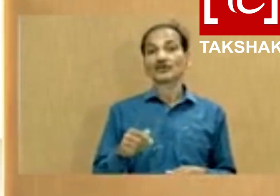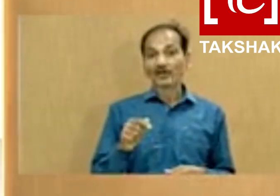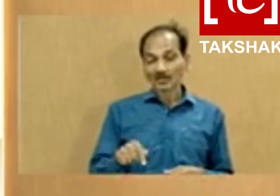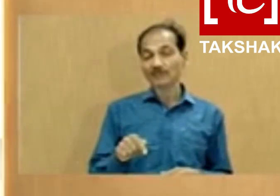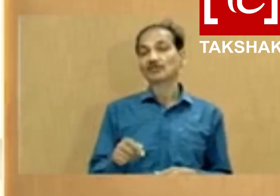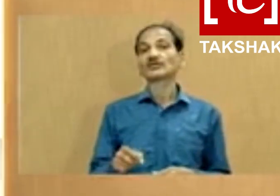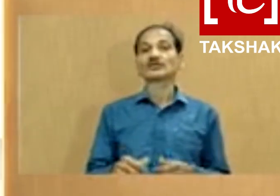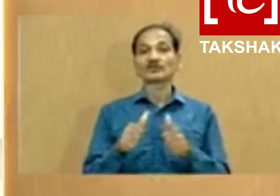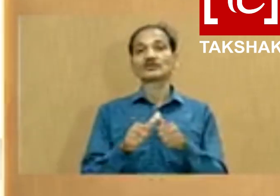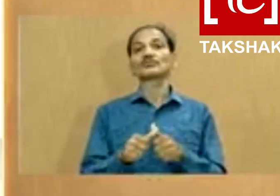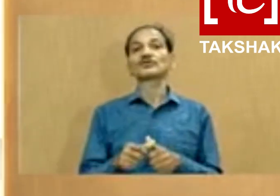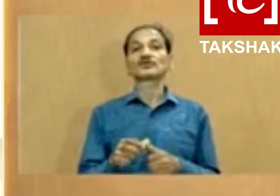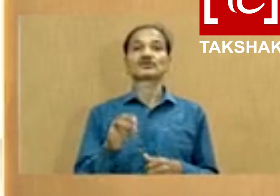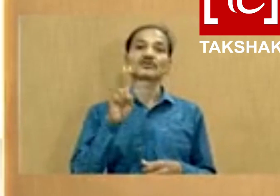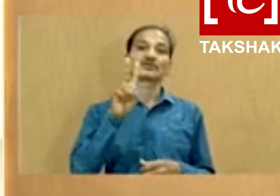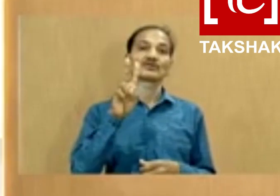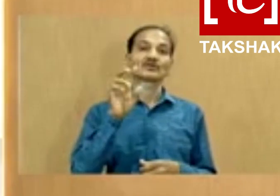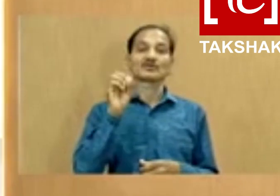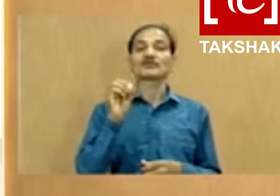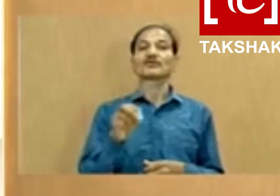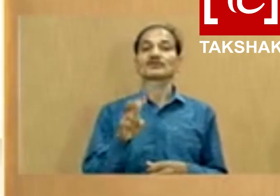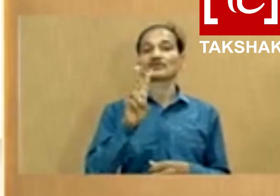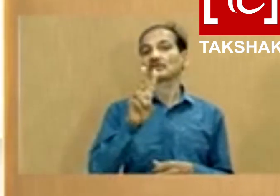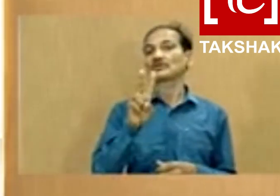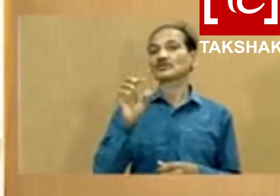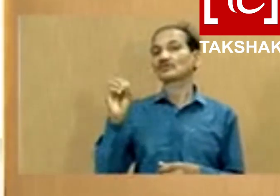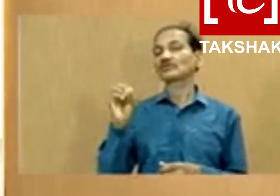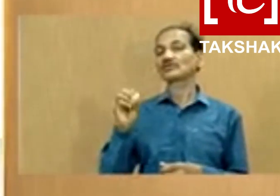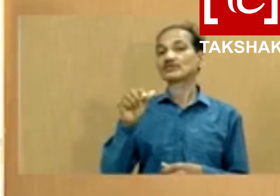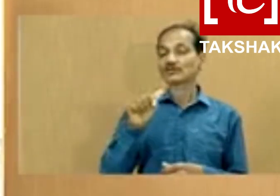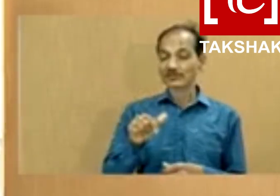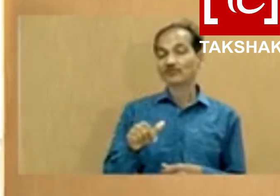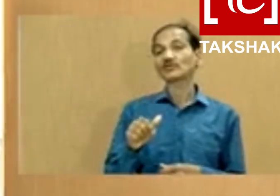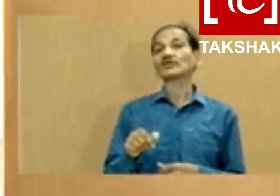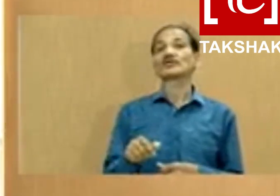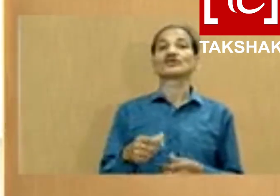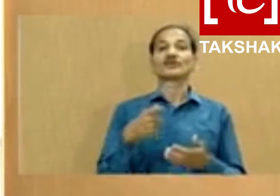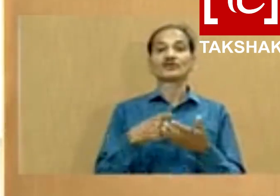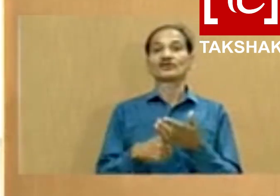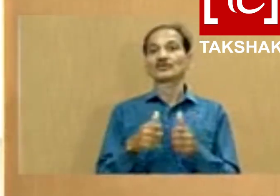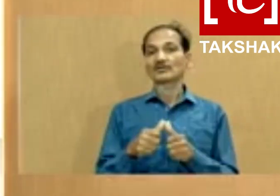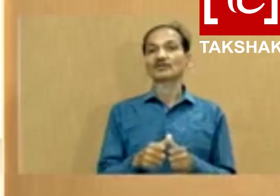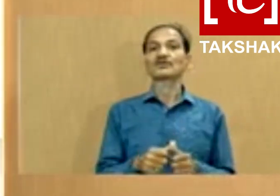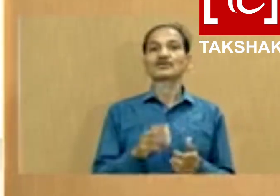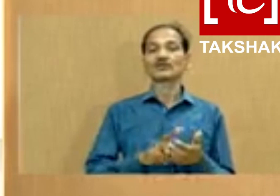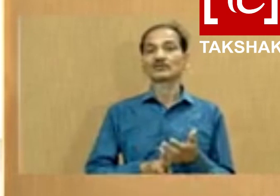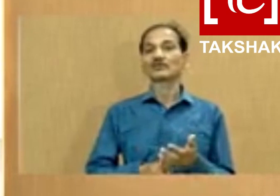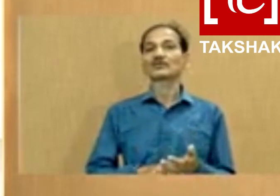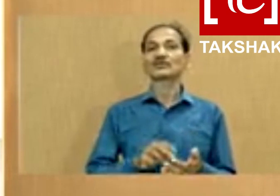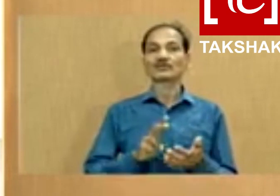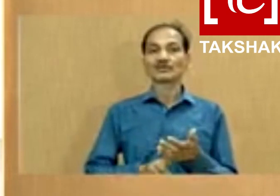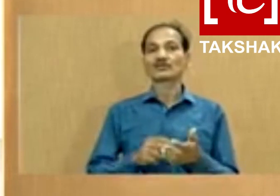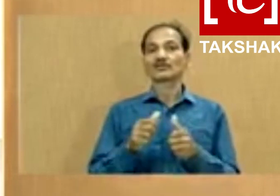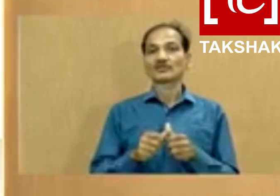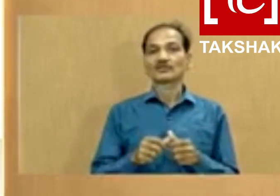2 ଏପ୍ରିଲ 2020 ପବିତ୍ର ରାମନବମୀରେ ଜାତି ଧର୍ମ ବର୍ଣ୍ଣ ନିର୍ବିଶେଷରେ ସମସ୍ତଙ୍କୁ